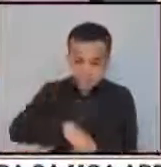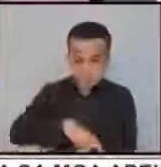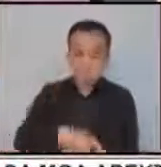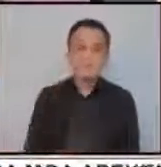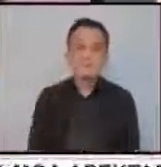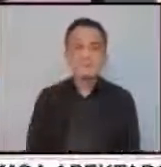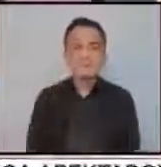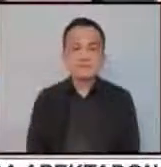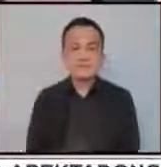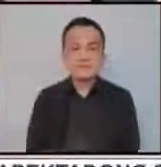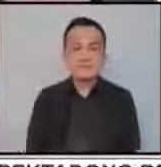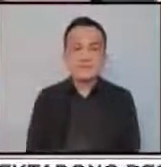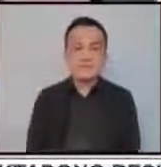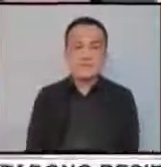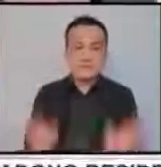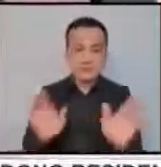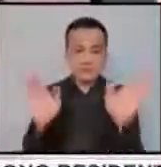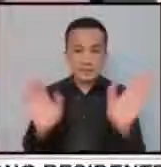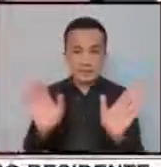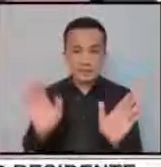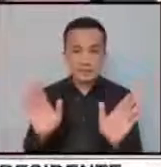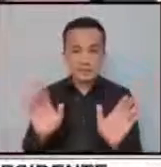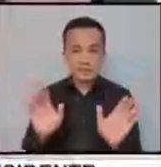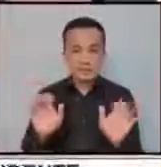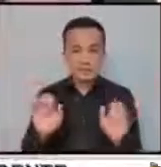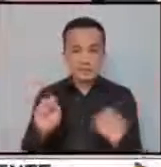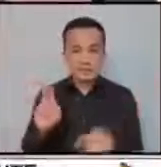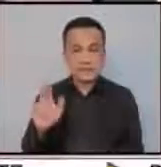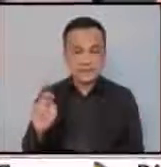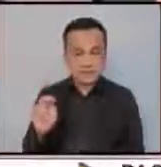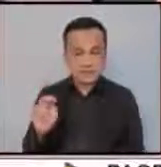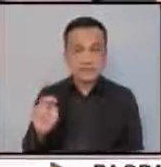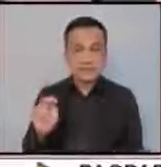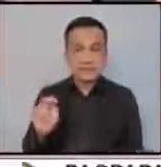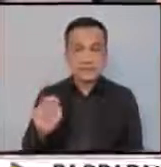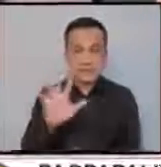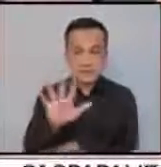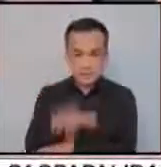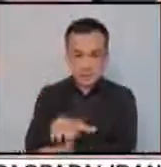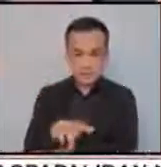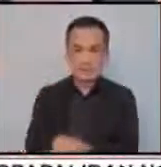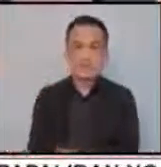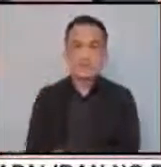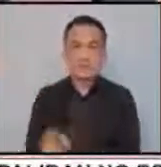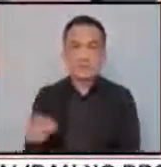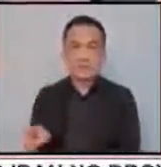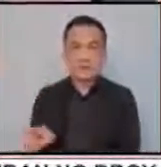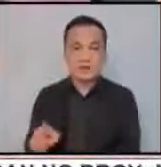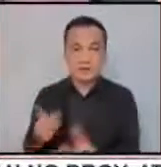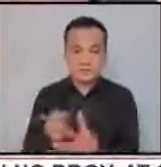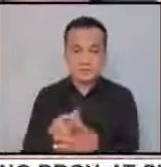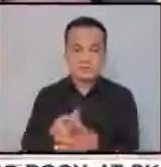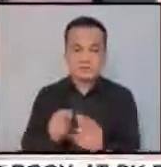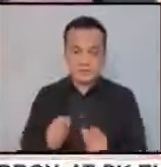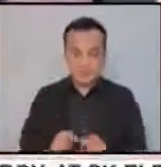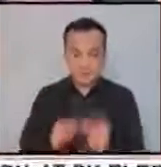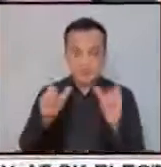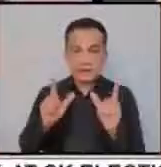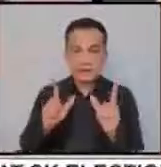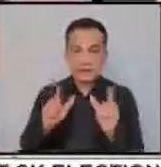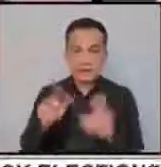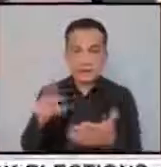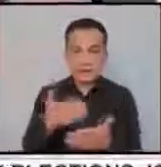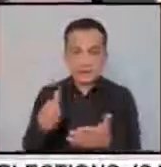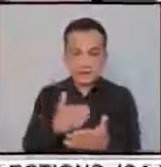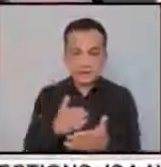ang Sunday po namin ay alas 5 po ng hapon. Ito po bali ang pinakaunang live performance or performance po